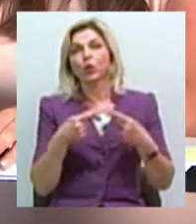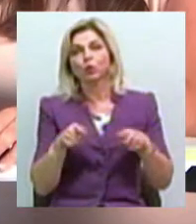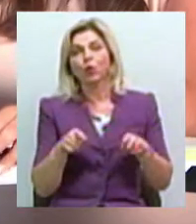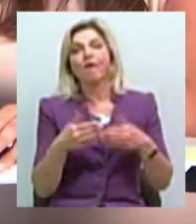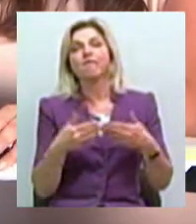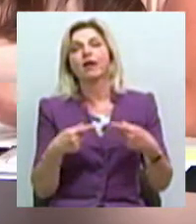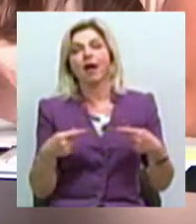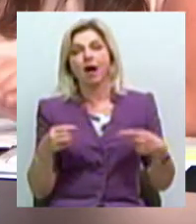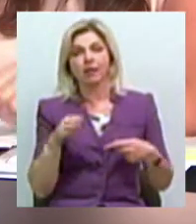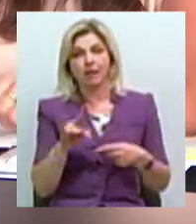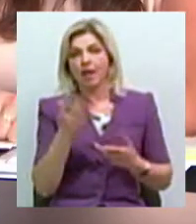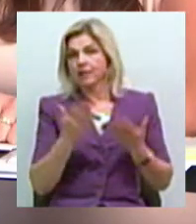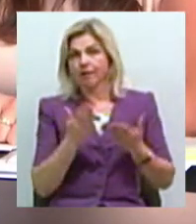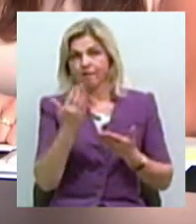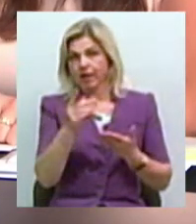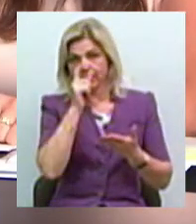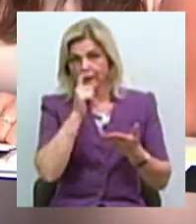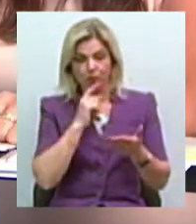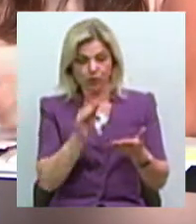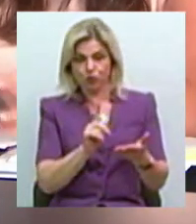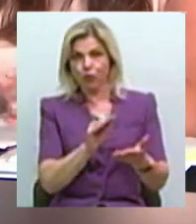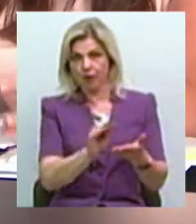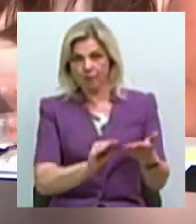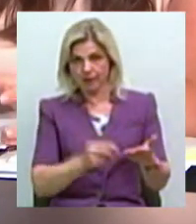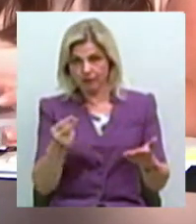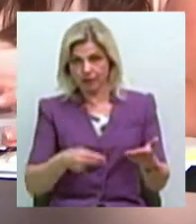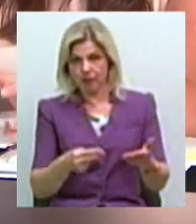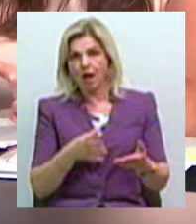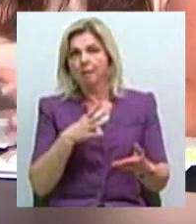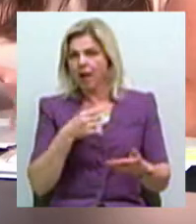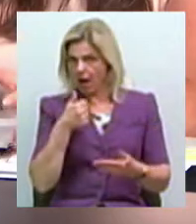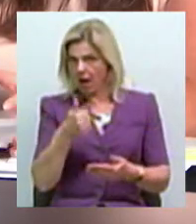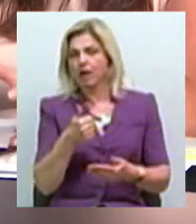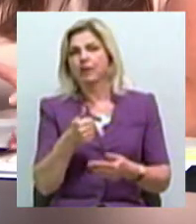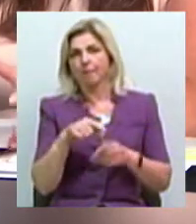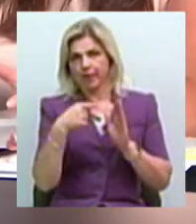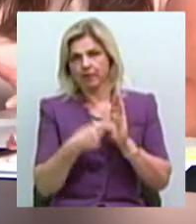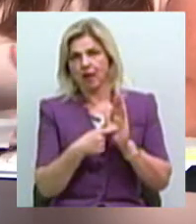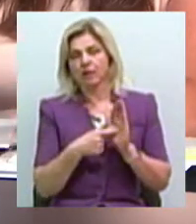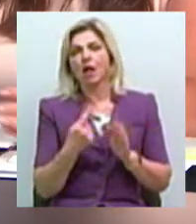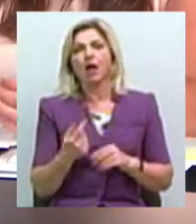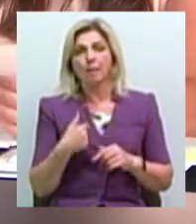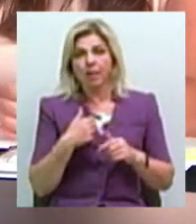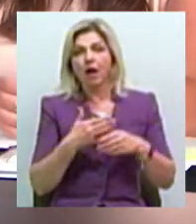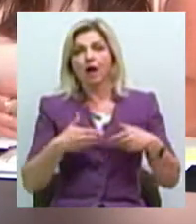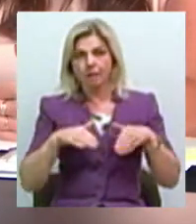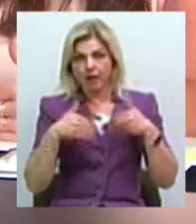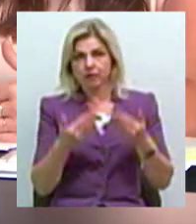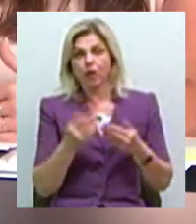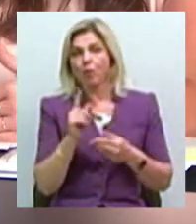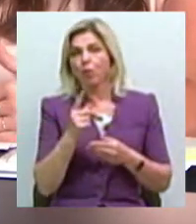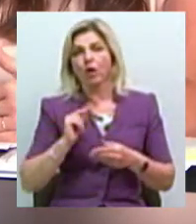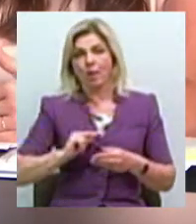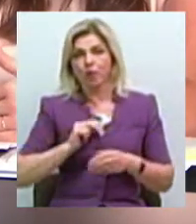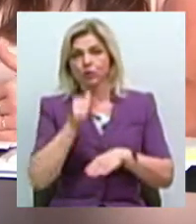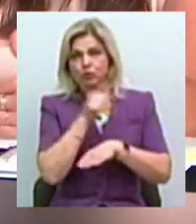Якщо ви не розумієте, якщо ви не розумієте, що ви підписуєте. Да? Угу. Тому це гарне таке було питання. Так само ми радимо в першу чергу, оскільки це робота за кордоном, да,